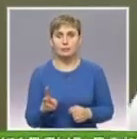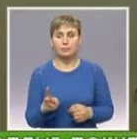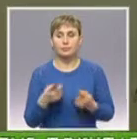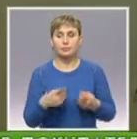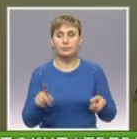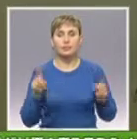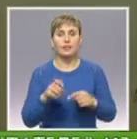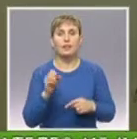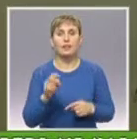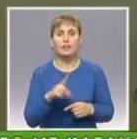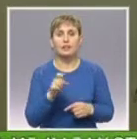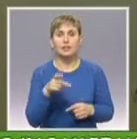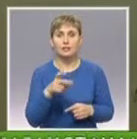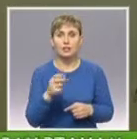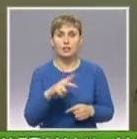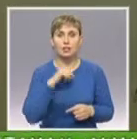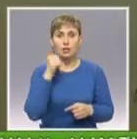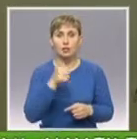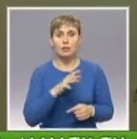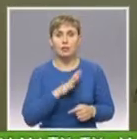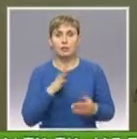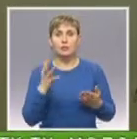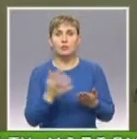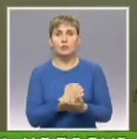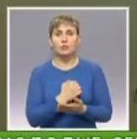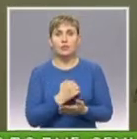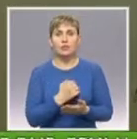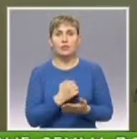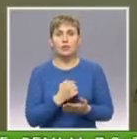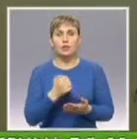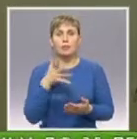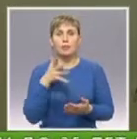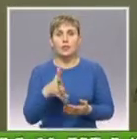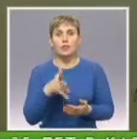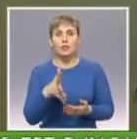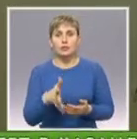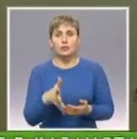Тогда как за 2013 год было выставлено всего